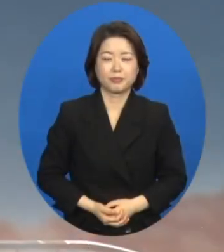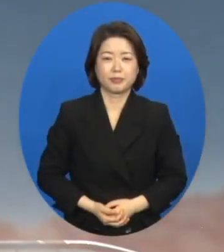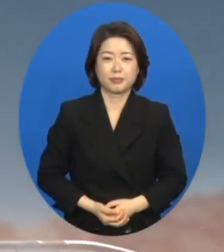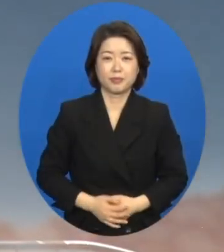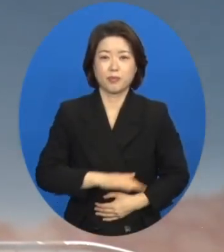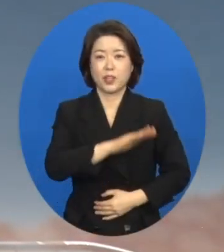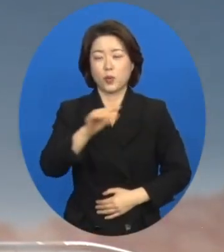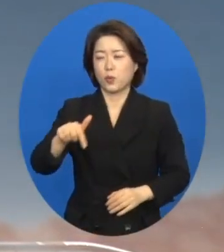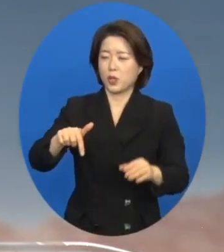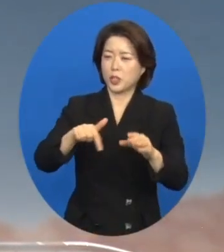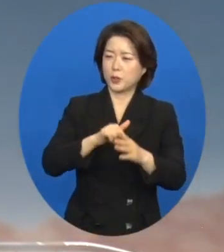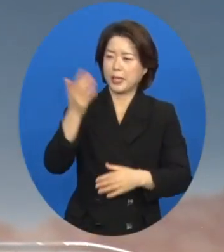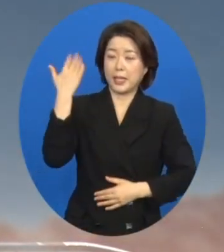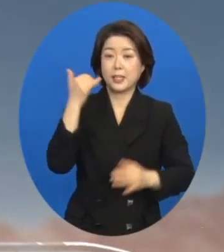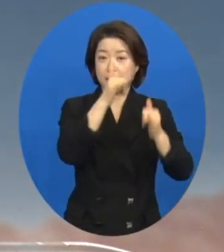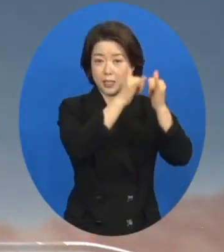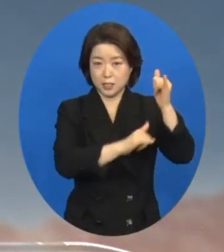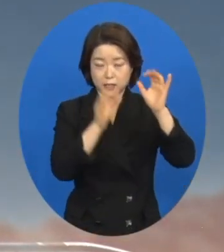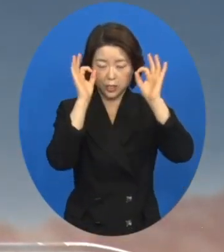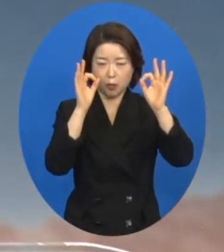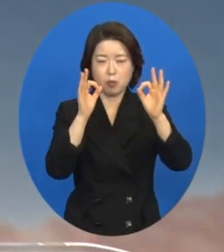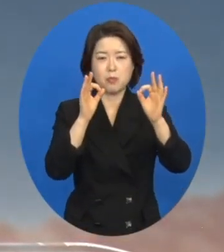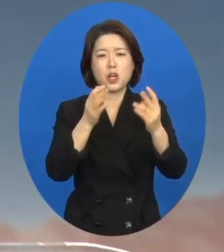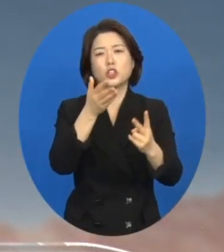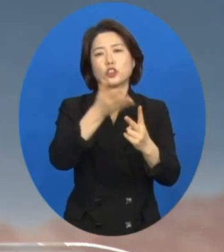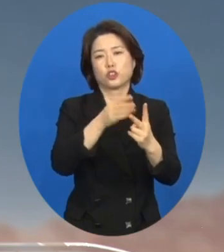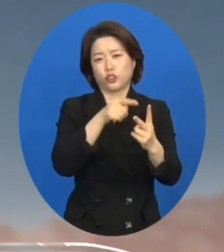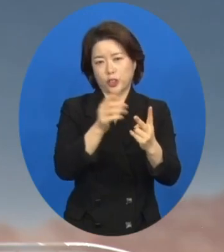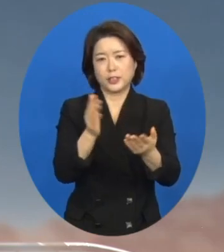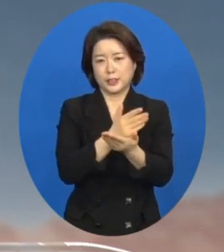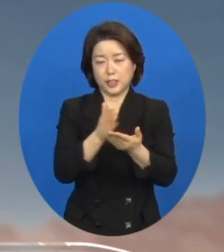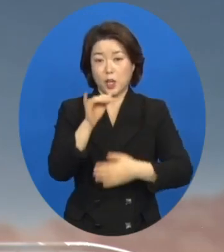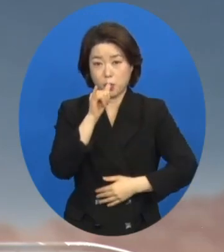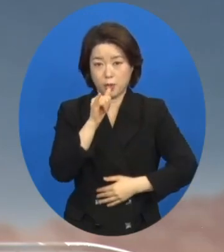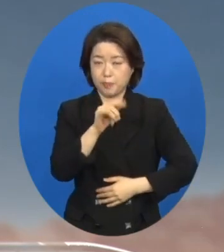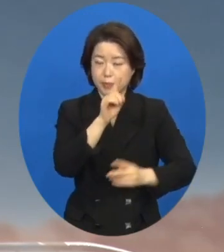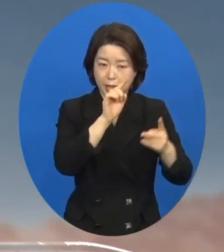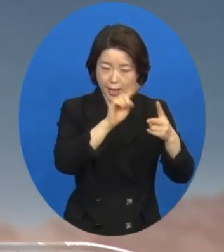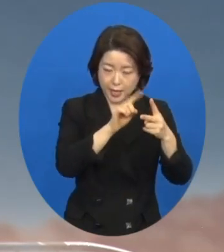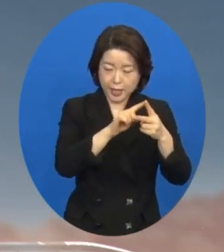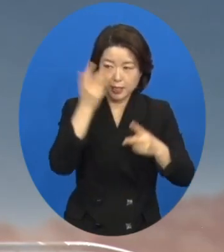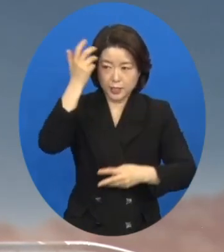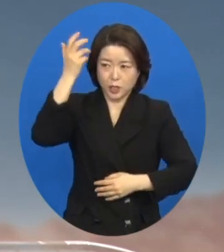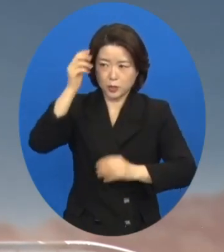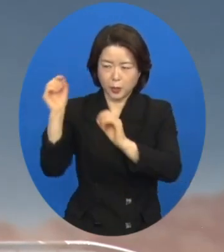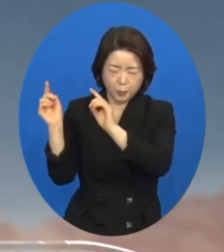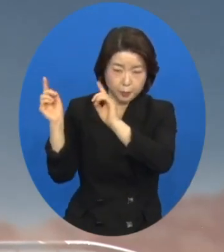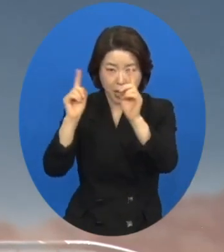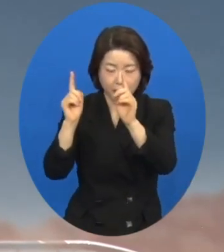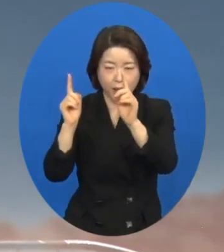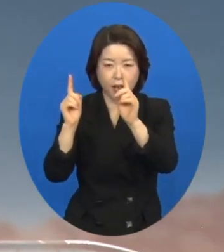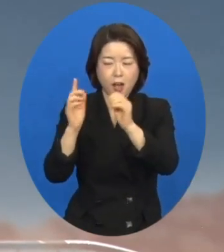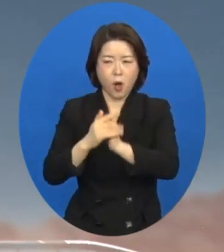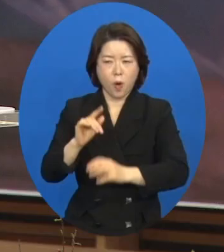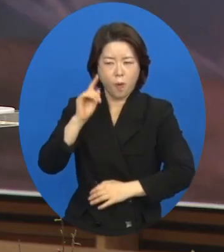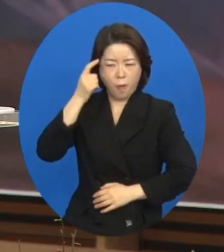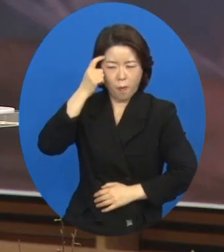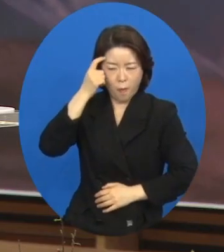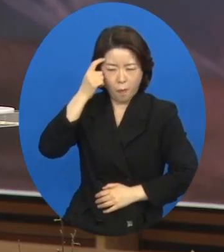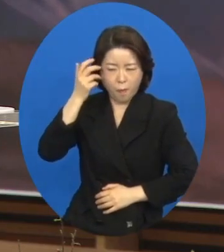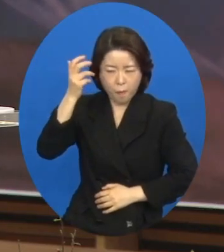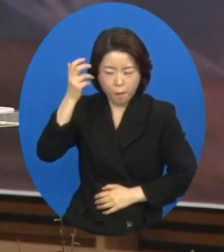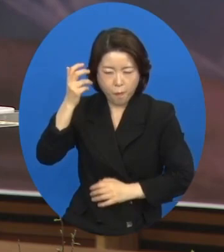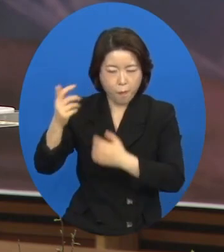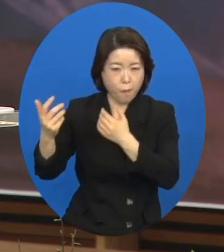우리 기독교의 지난 역사를 보면 두 가지 흐름이 있습니다. 하나는 영적으로 깨어있고 민감한 시대가 있었습니다.